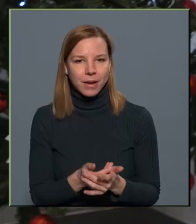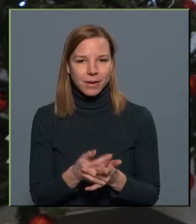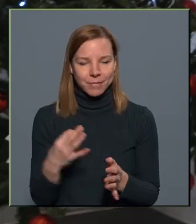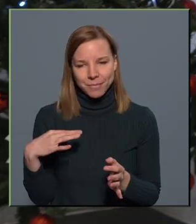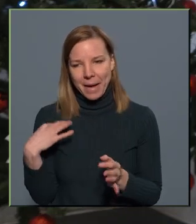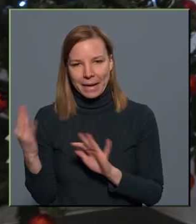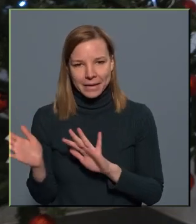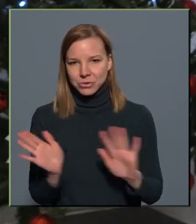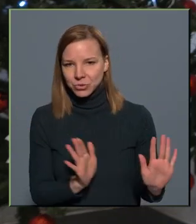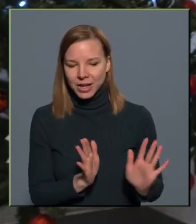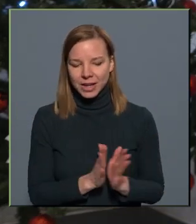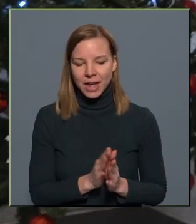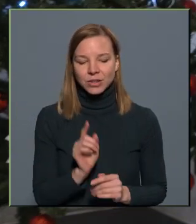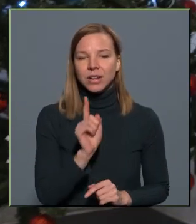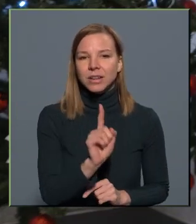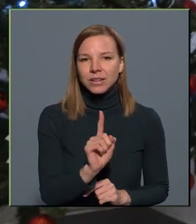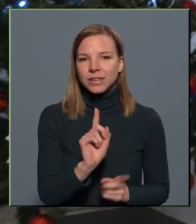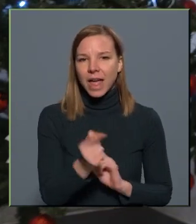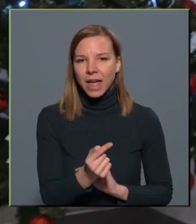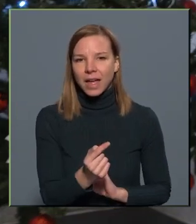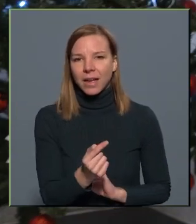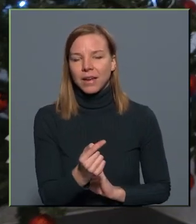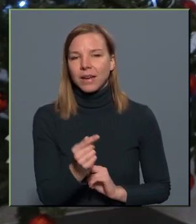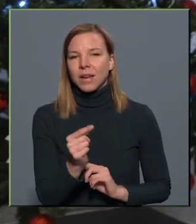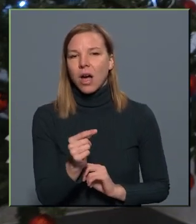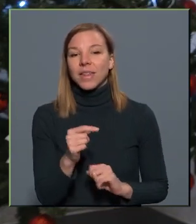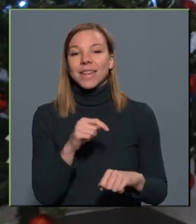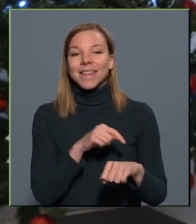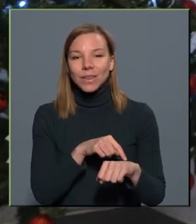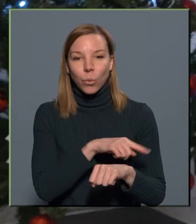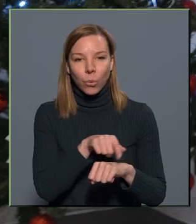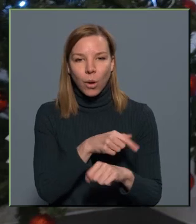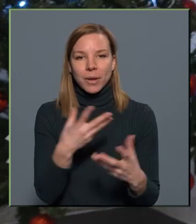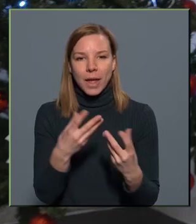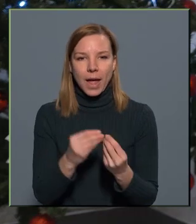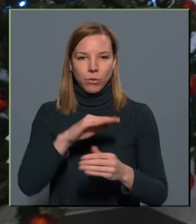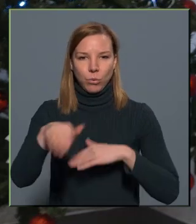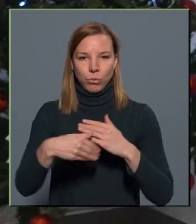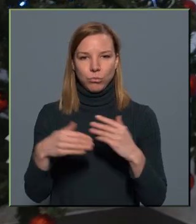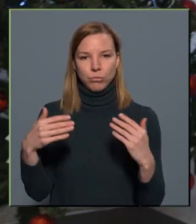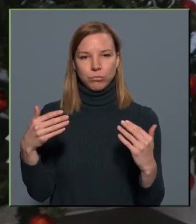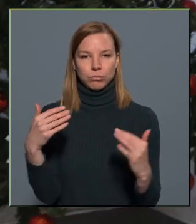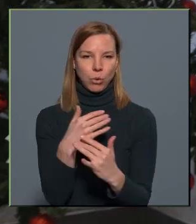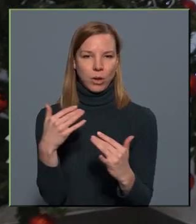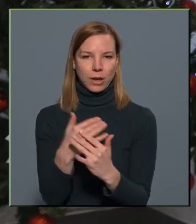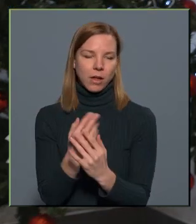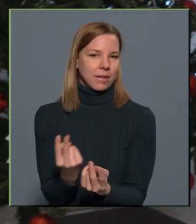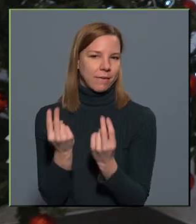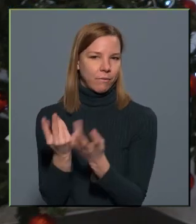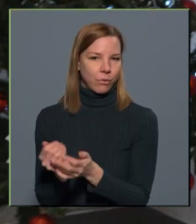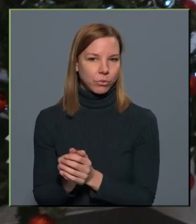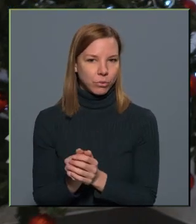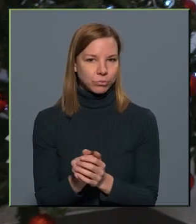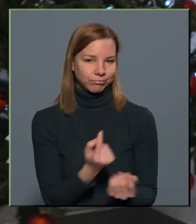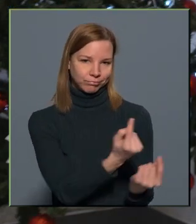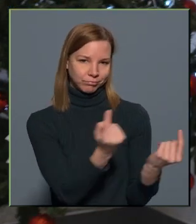már így az ember, de az az idő, amit együtt tudunk tölteni, az mindennél többet ér. Ezt nyilván önök nálam már